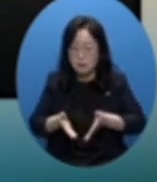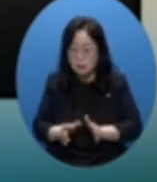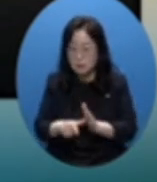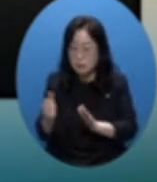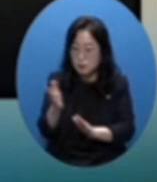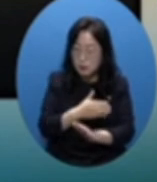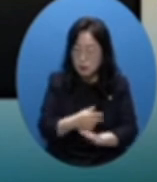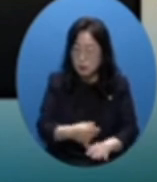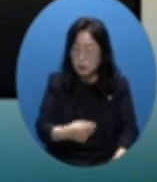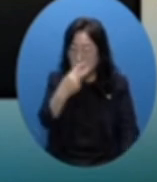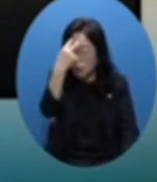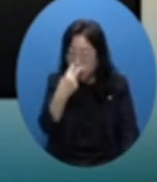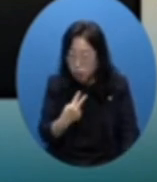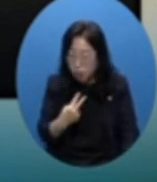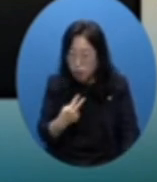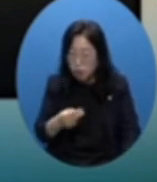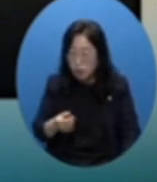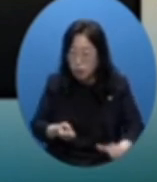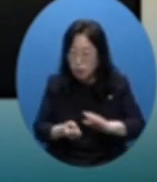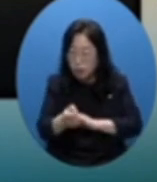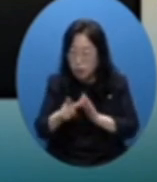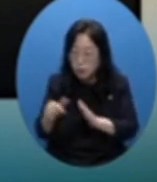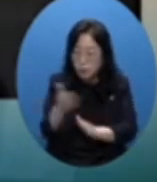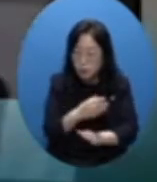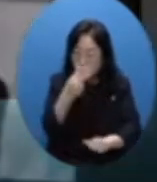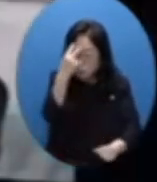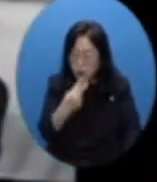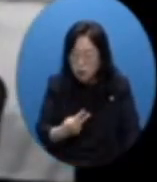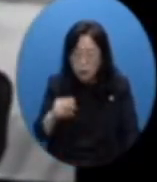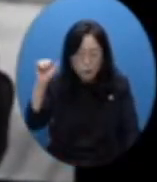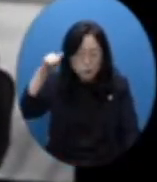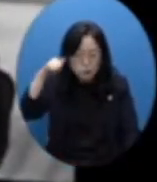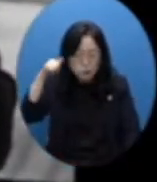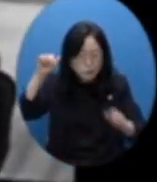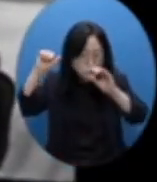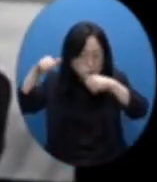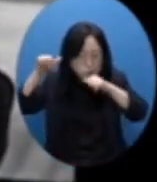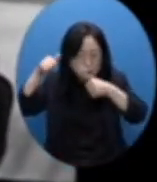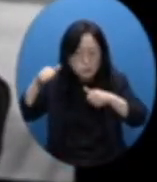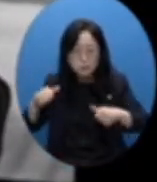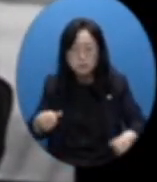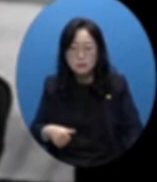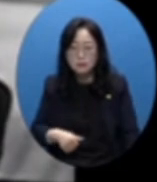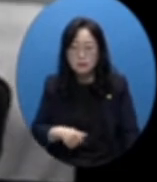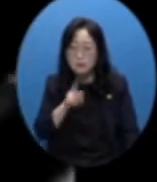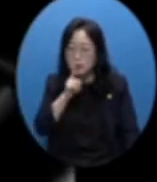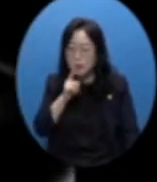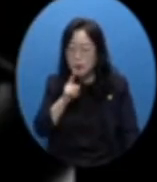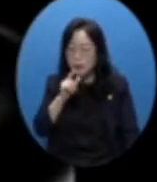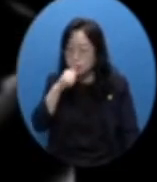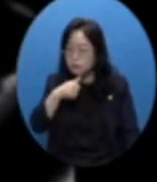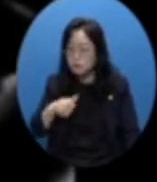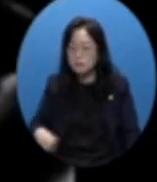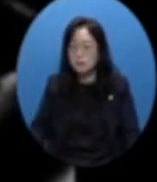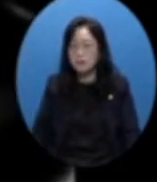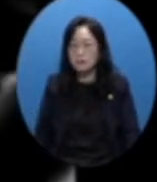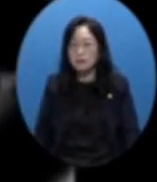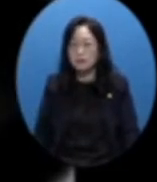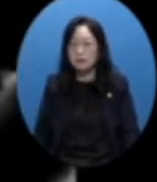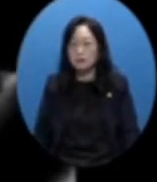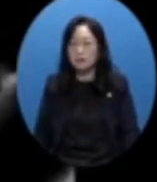앞을 보지 못하고 듣지 도 못하고 빨 도전을 할 수 없었습니다 그런데